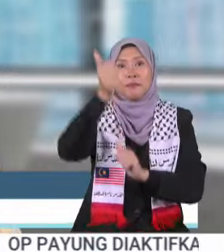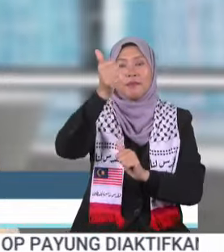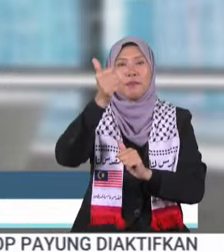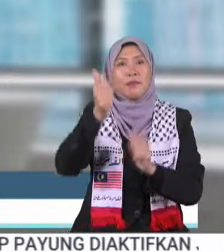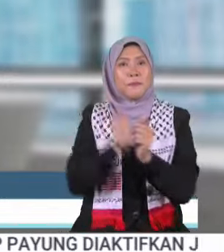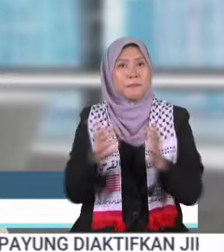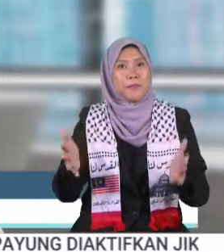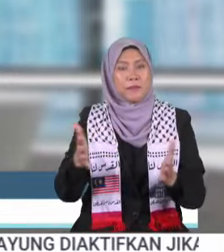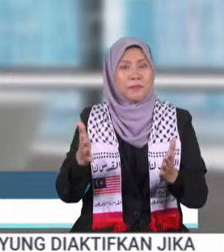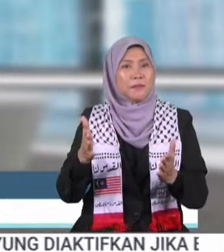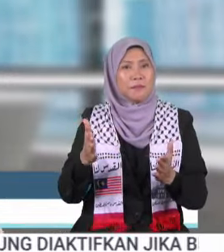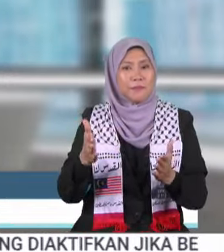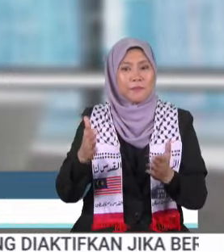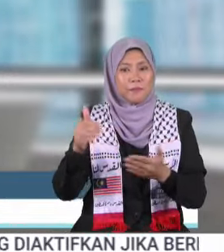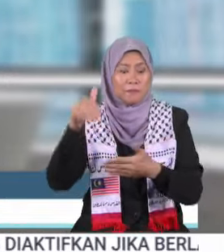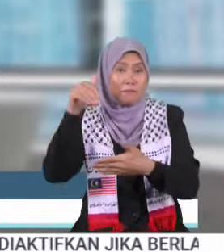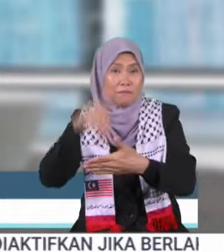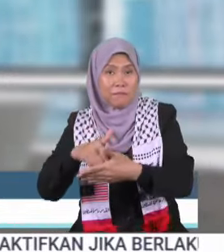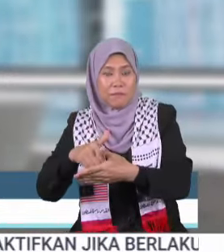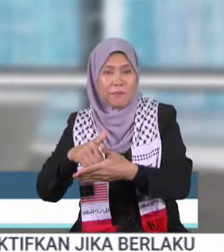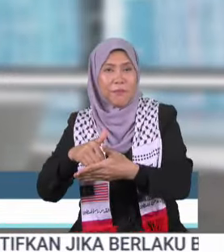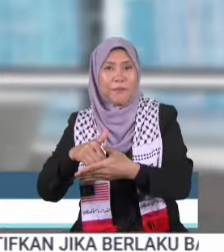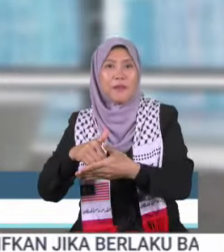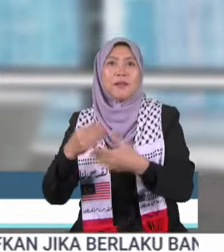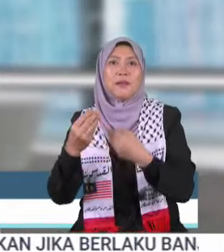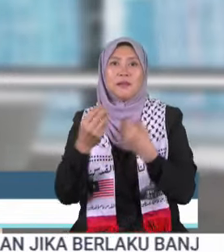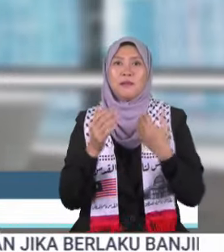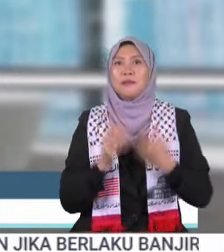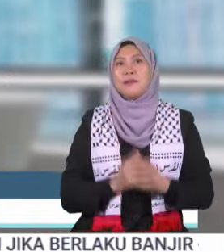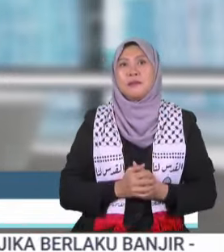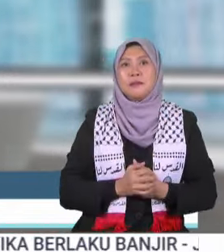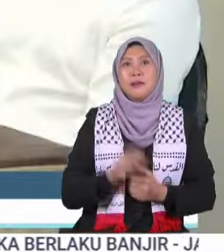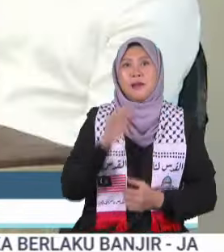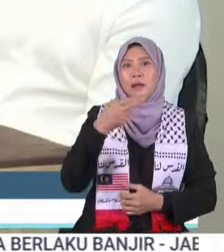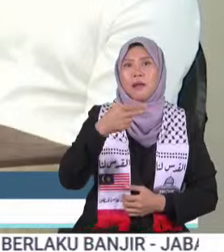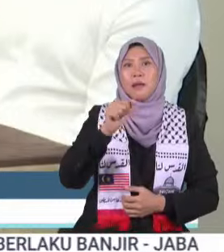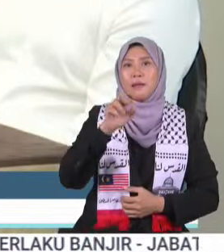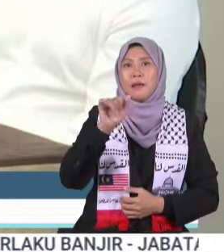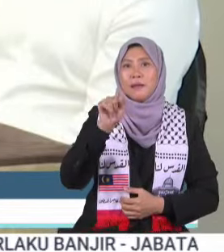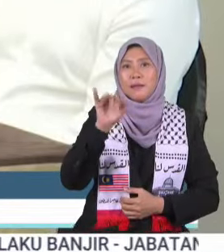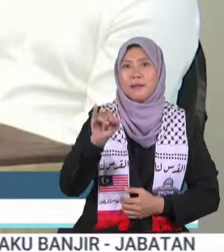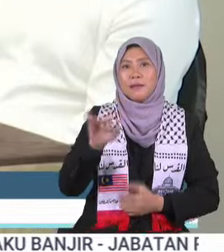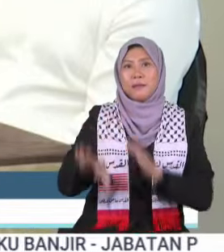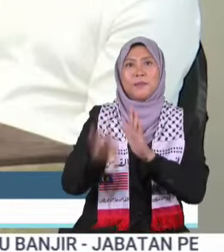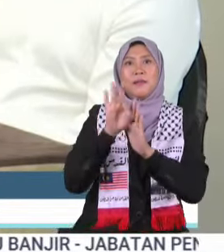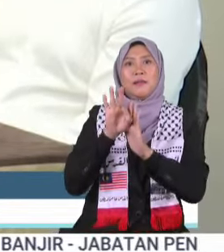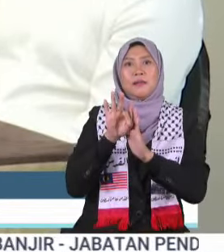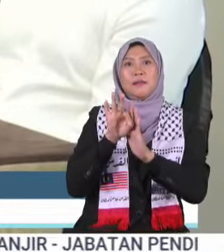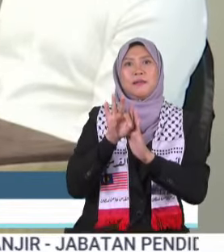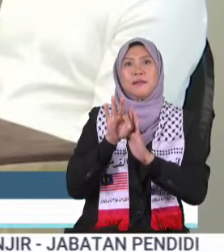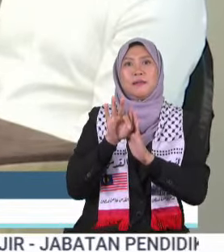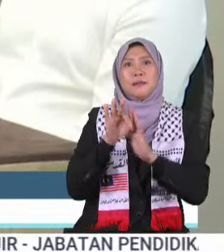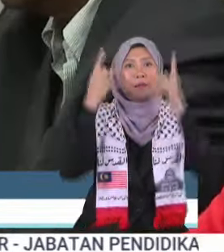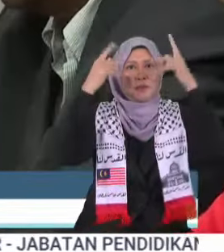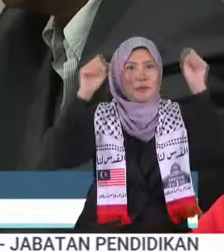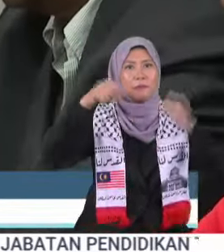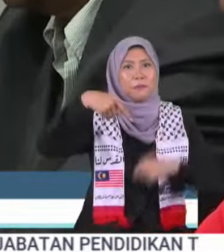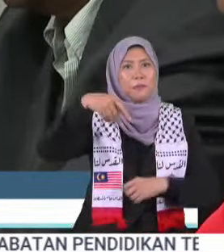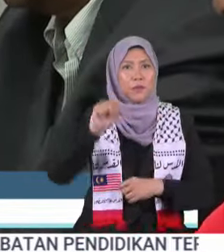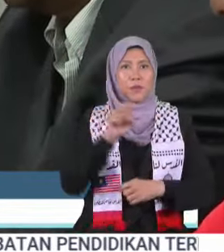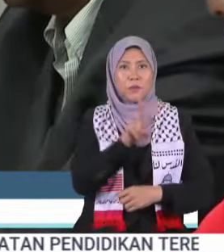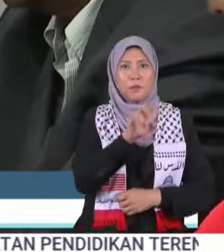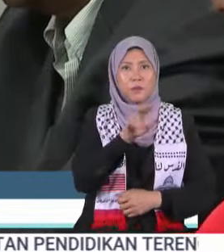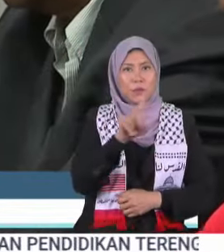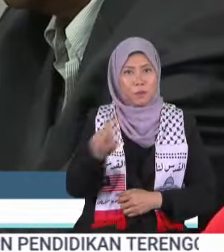agong tahunan bagi penggal 2024-2026 Nor hayati sebelum ini dipilih menjadi presiden pos pada 2021